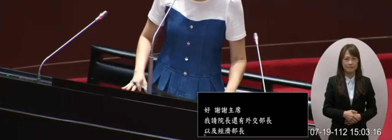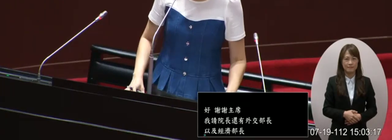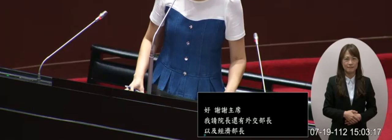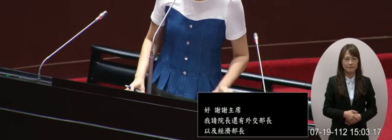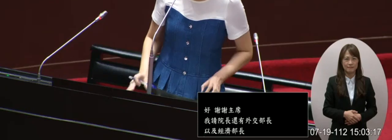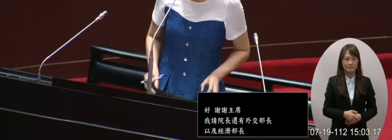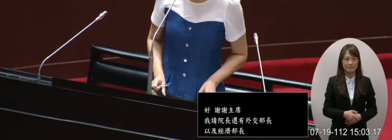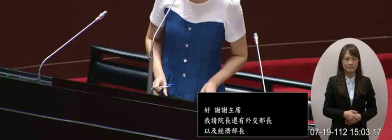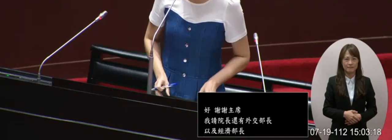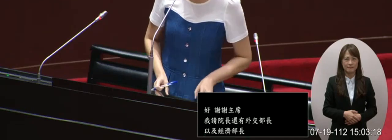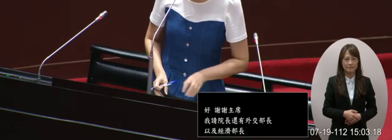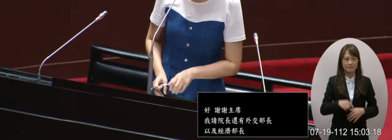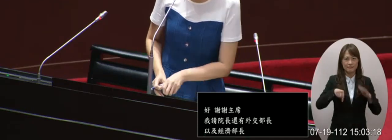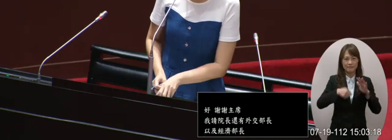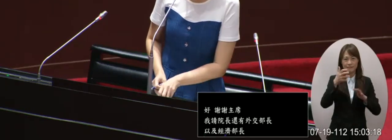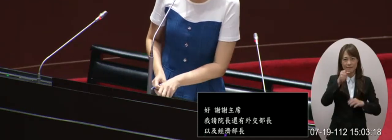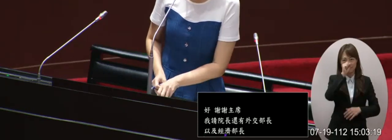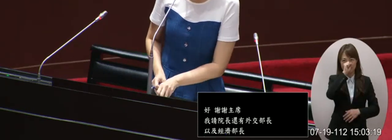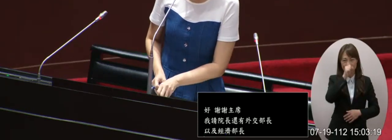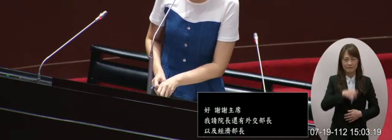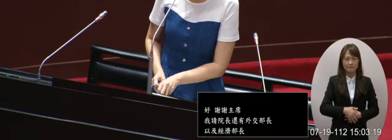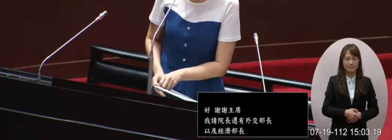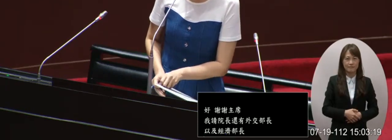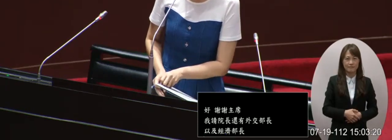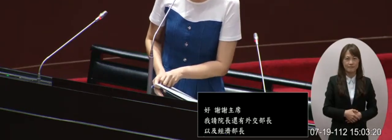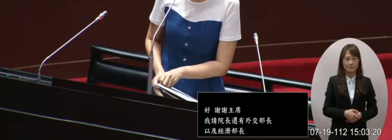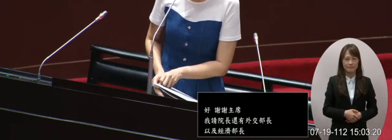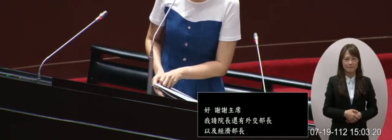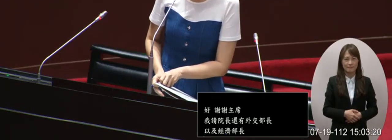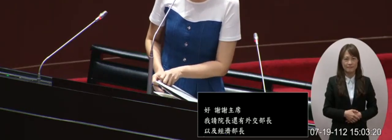王委员好。 啊，院长好。